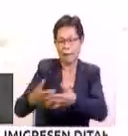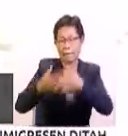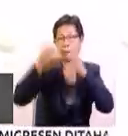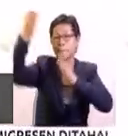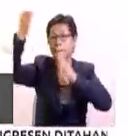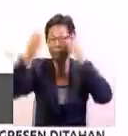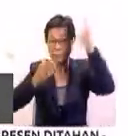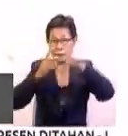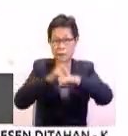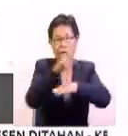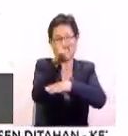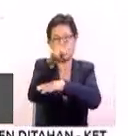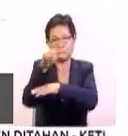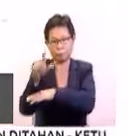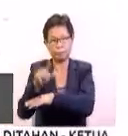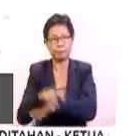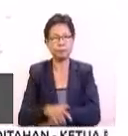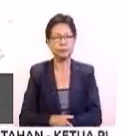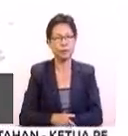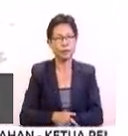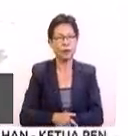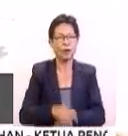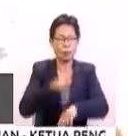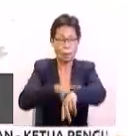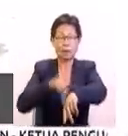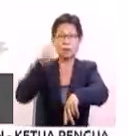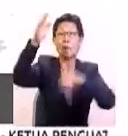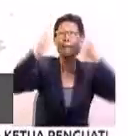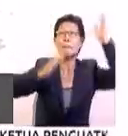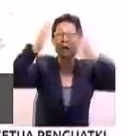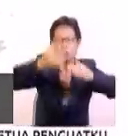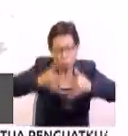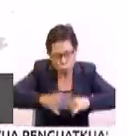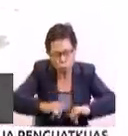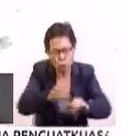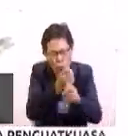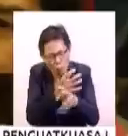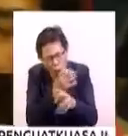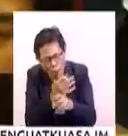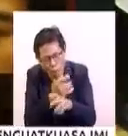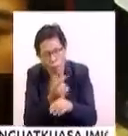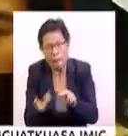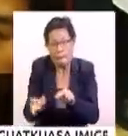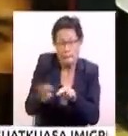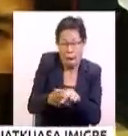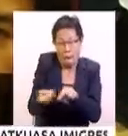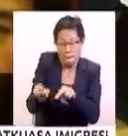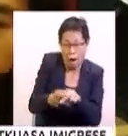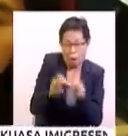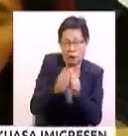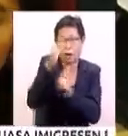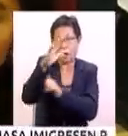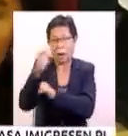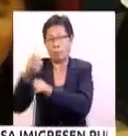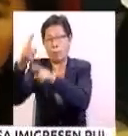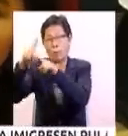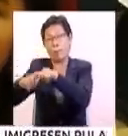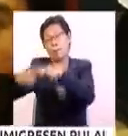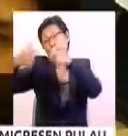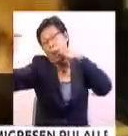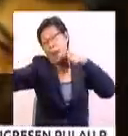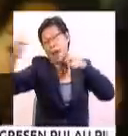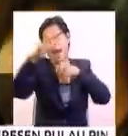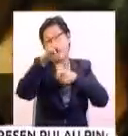Malaysia AmCham di Ibu Negara. Untuk masa hadapan, Malaysia akan terus berusaha meningkatkan libat urus dengan syarikat multinasional